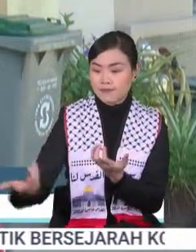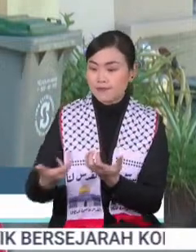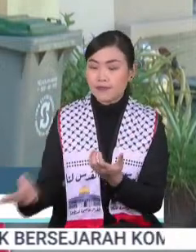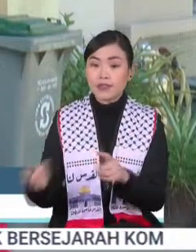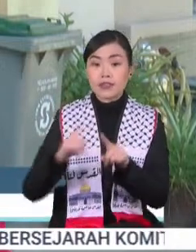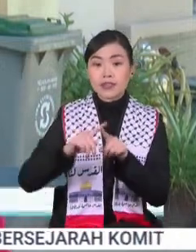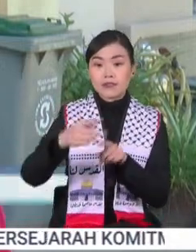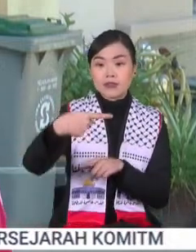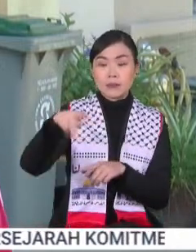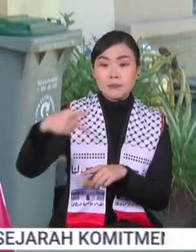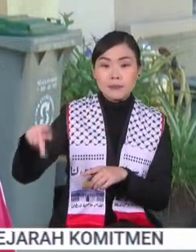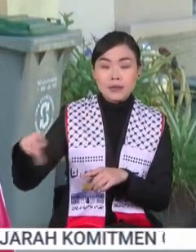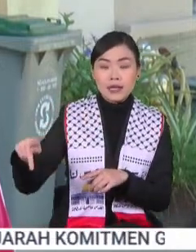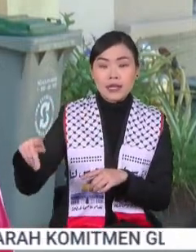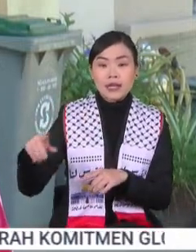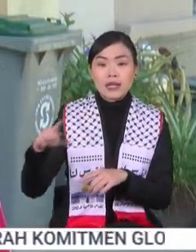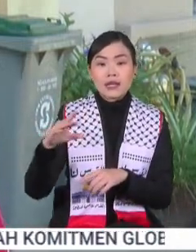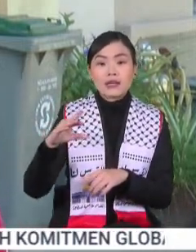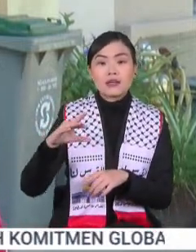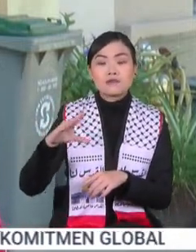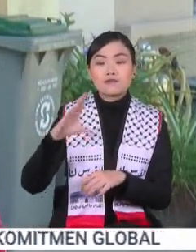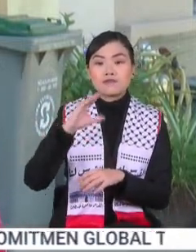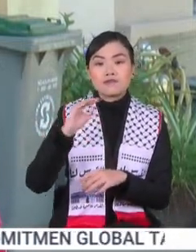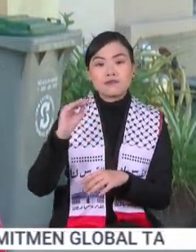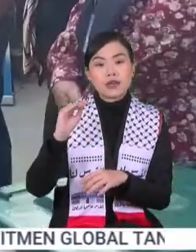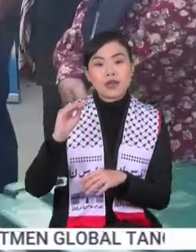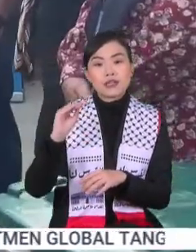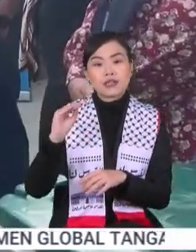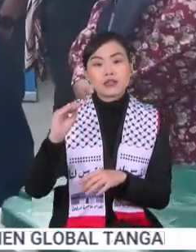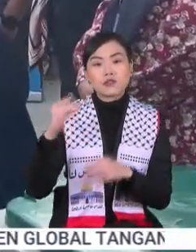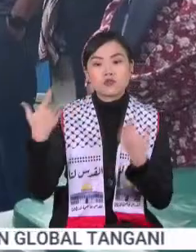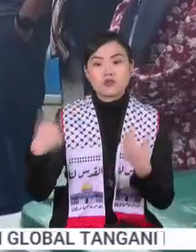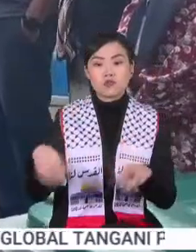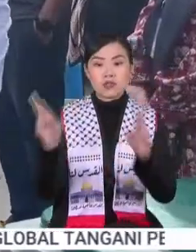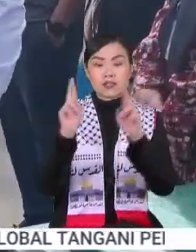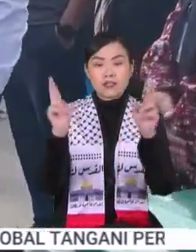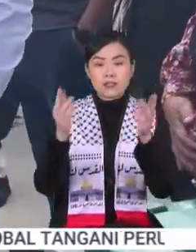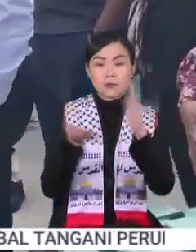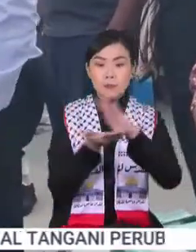masing-masing dan kita saya selalunya Saya siap print